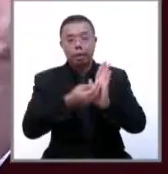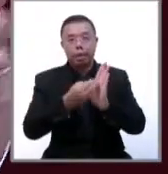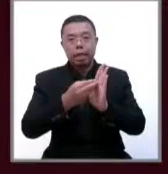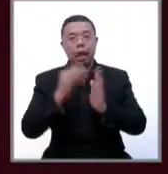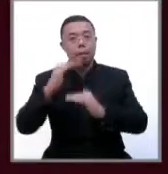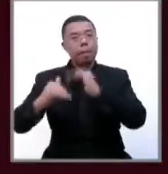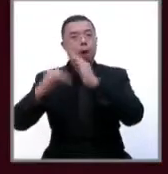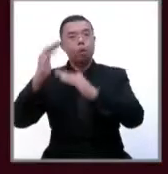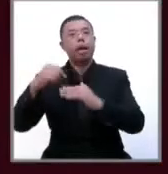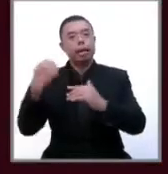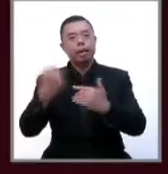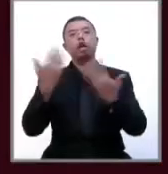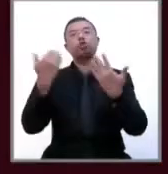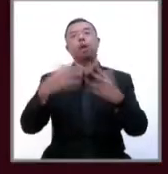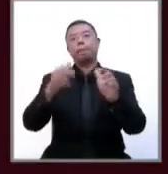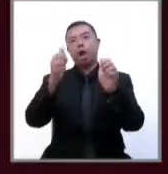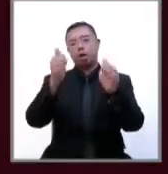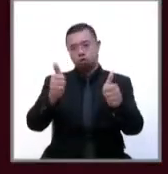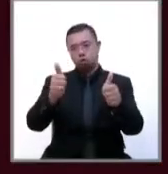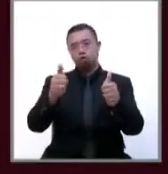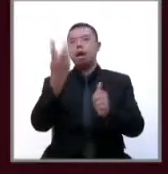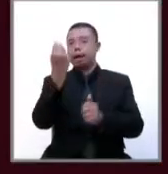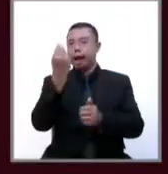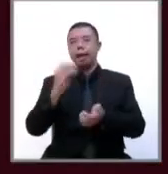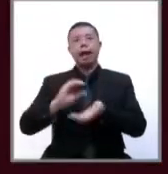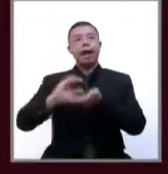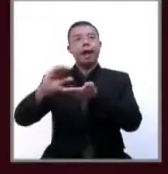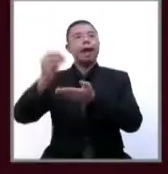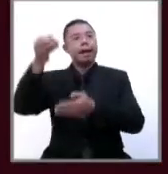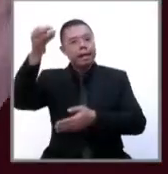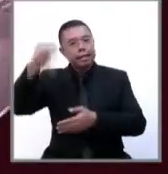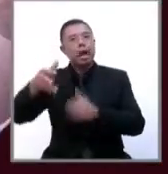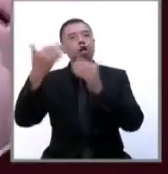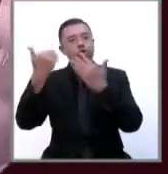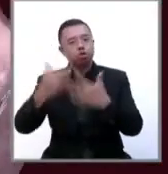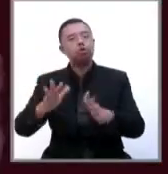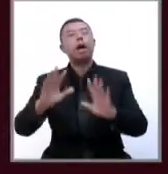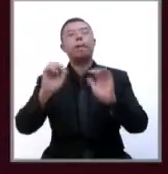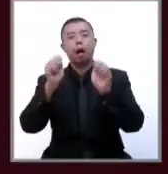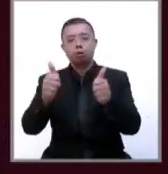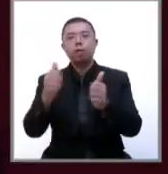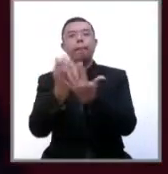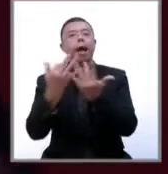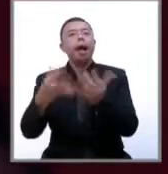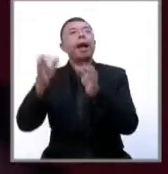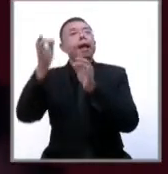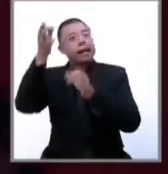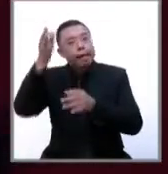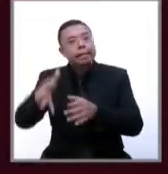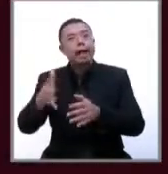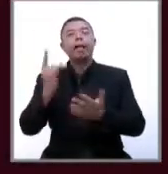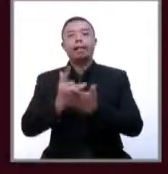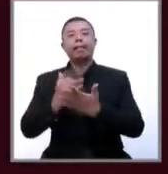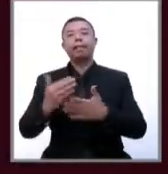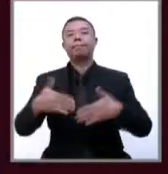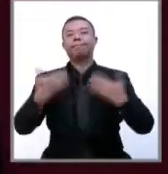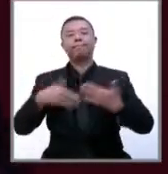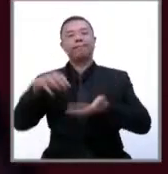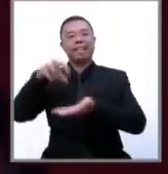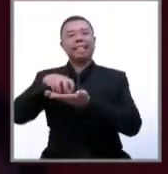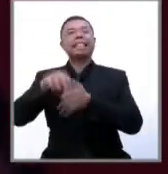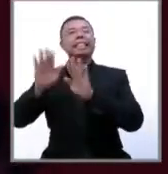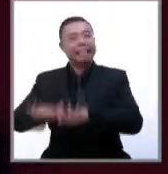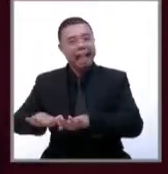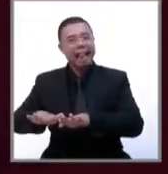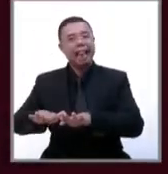infrastruktur kita berjalan Baik dana desa terlaksana dengan baik sehingga masyarakat desa semakin kerasan nanti ke depan kita